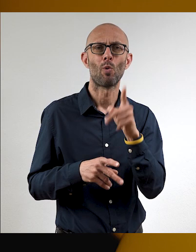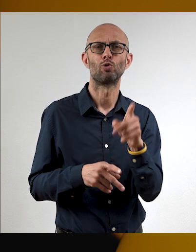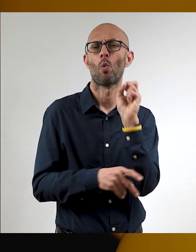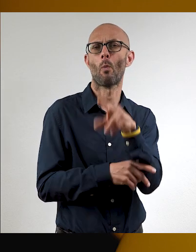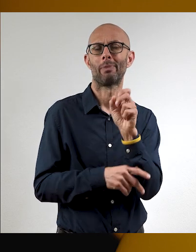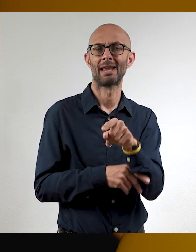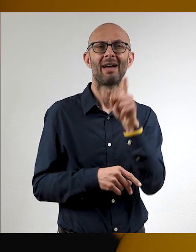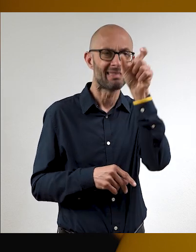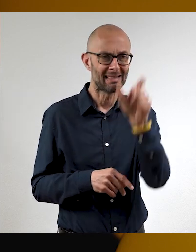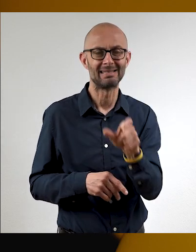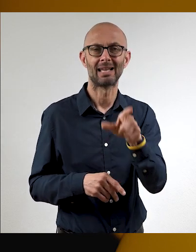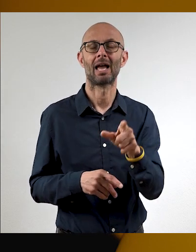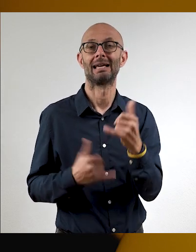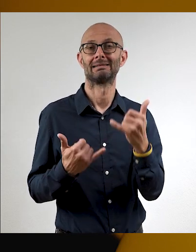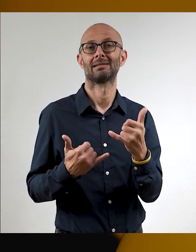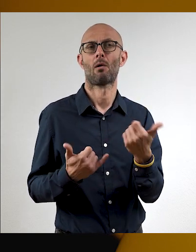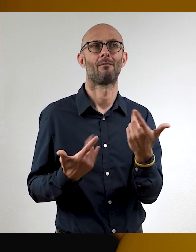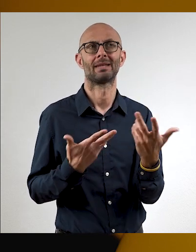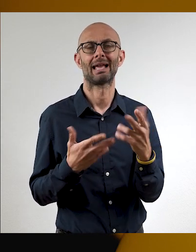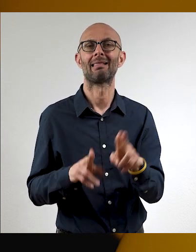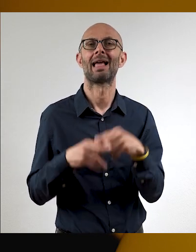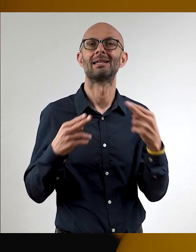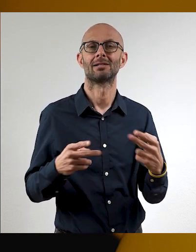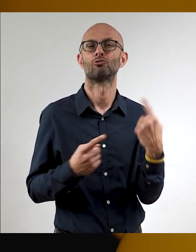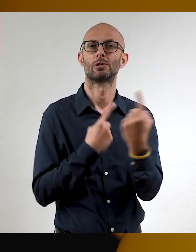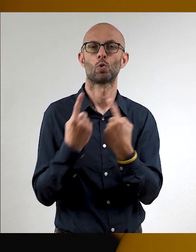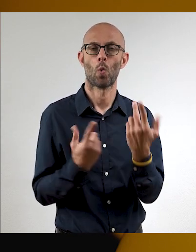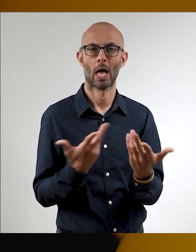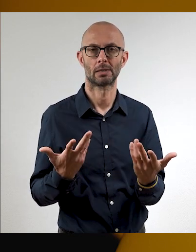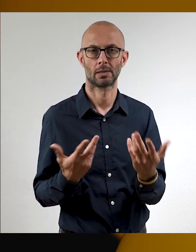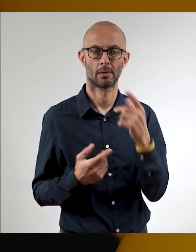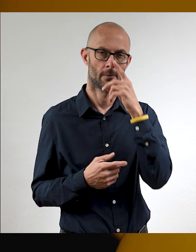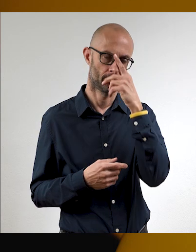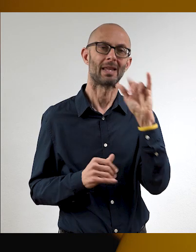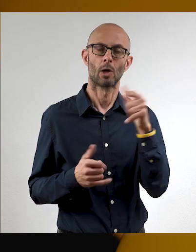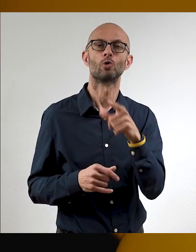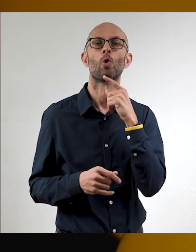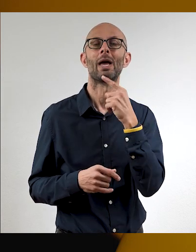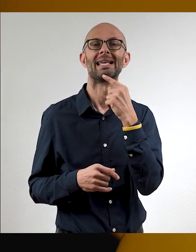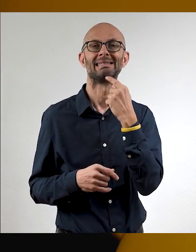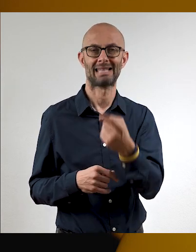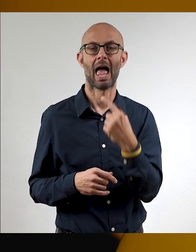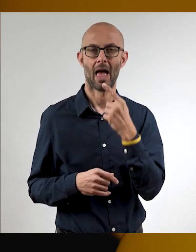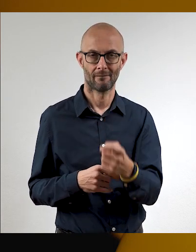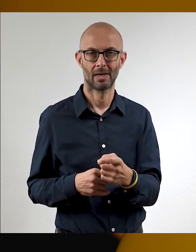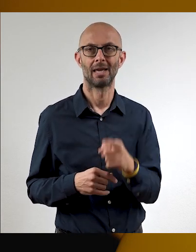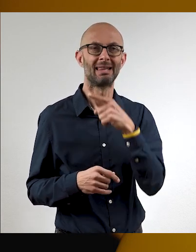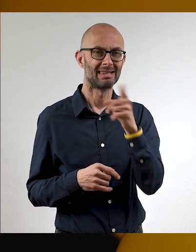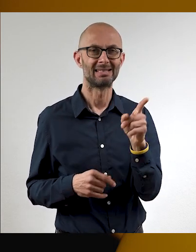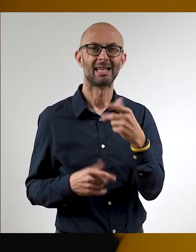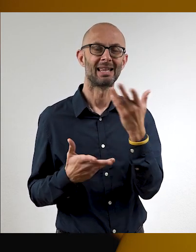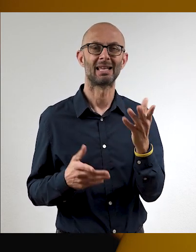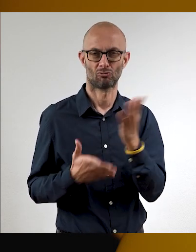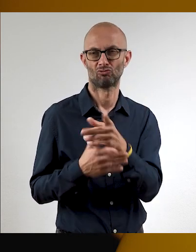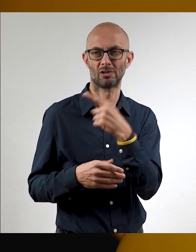vpliva na tistega, ki je v enih nesrečnih okoliščinah. Ja, To so izjave, ne? Ti si jih nekaj